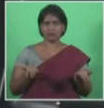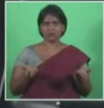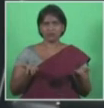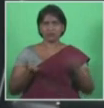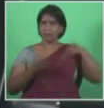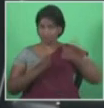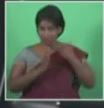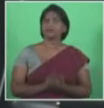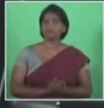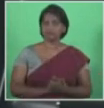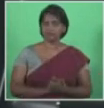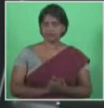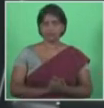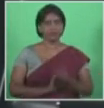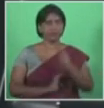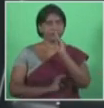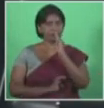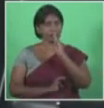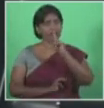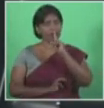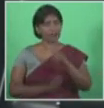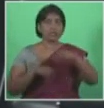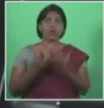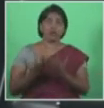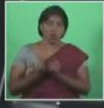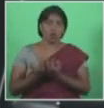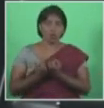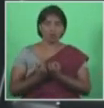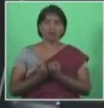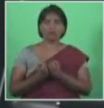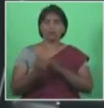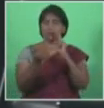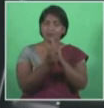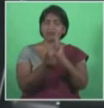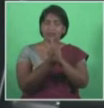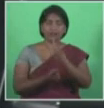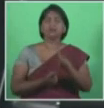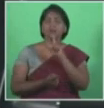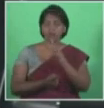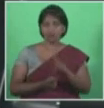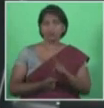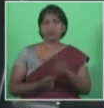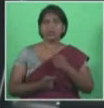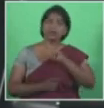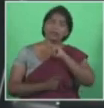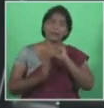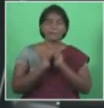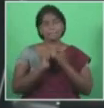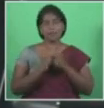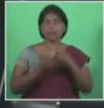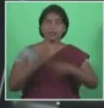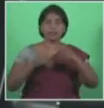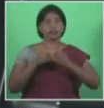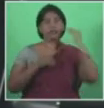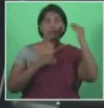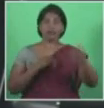ජ්‍යෙෂ්ඨ මන්ත්‍රීවරු මේ මැසිරනවා නම් එක පැත්තකින් කියනවා අපිට ඡන්දය ඕනේ කියලා. දකුණ දකින වෙලාවට පස්සෙන් ඇවිල්ලා අහනවා කියනවා අපි කෑ ගැහුවට කමන්නේ ඡන්දය කල් දාලා දෙන්න